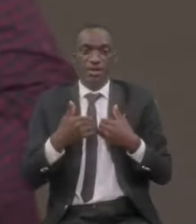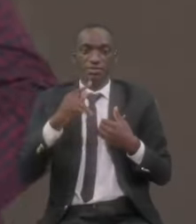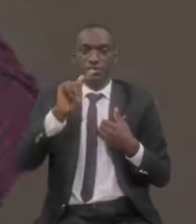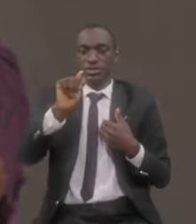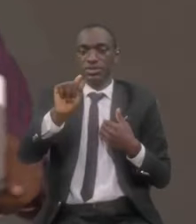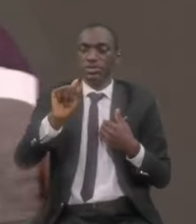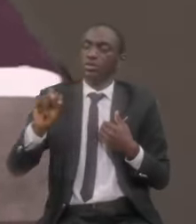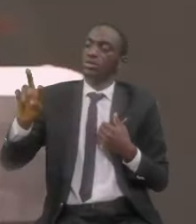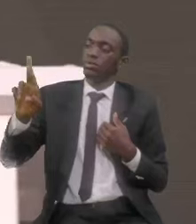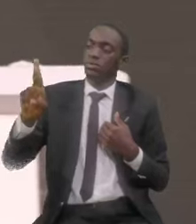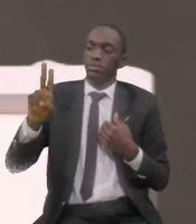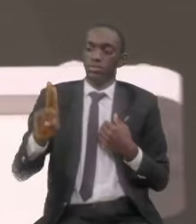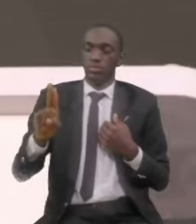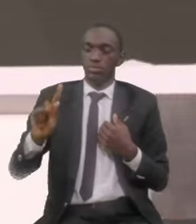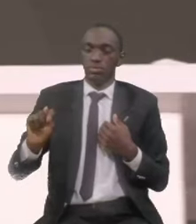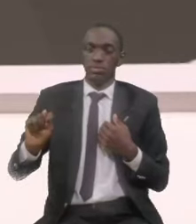Et le T.